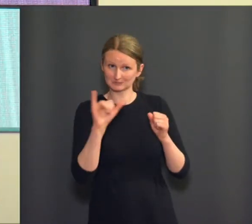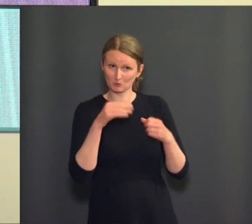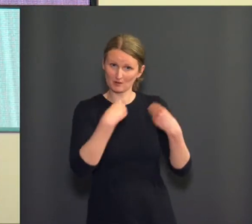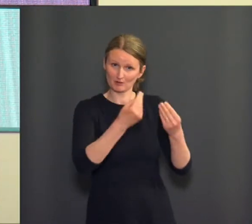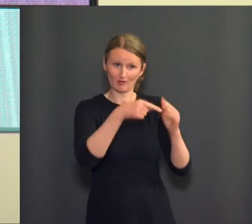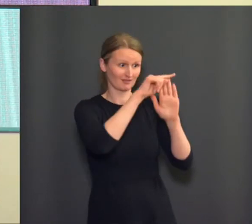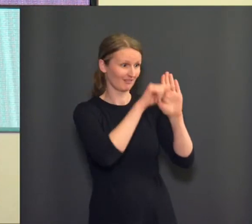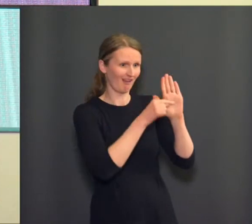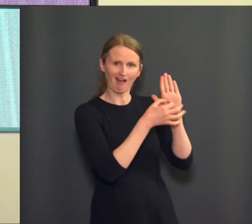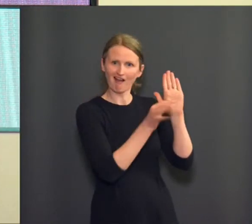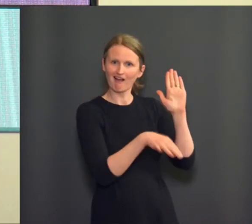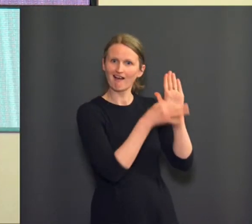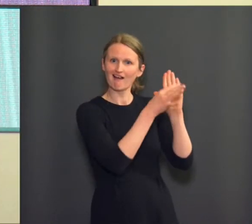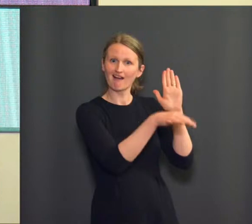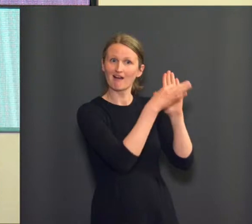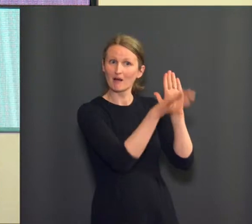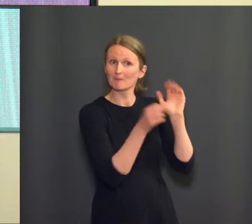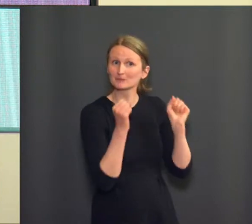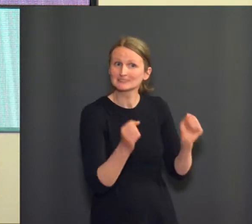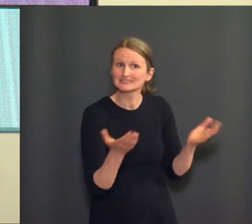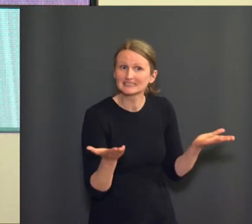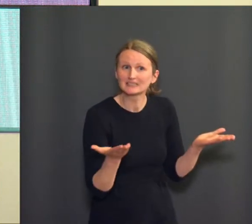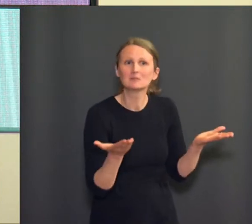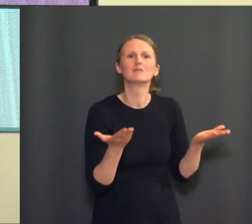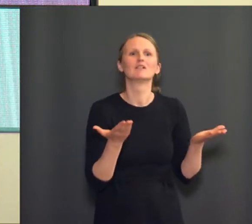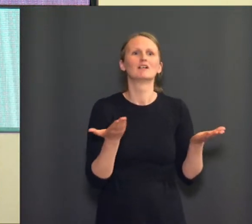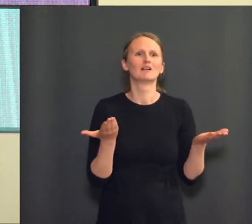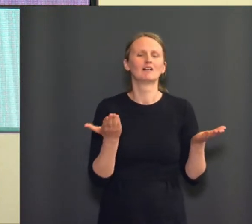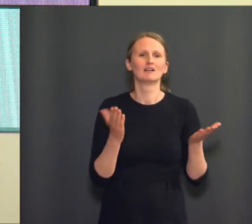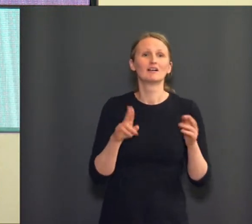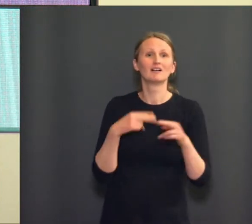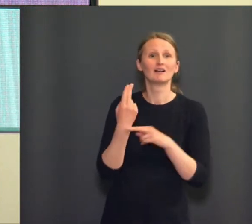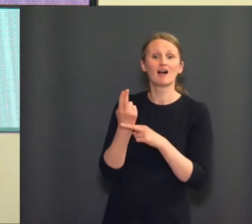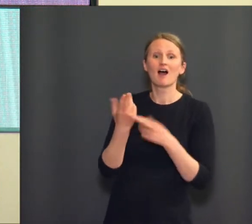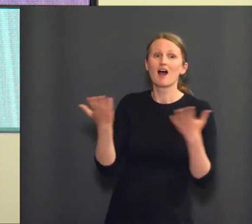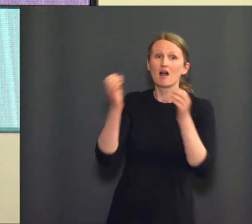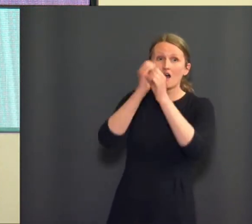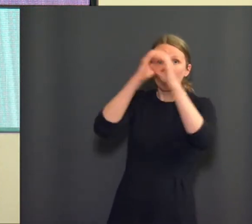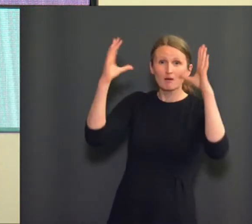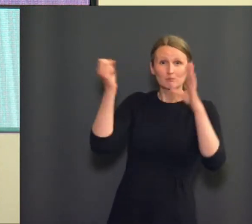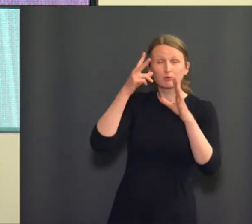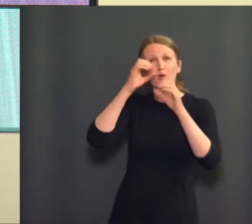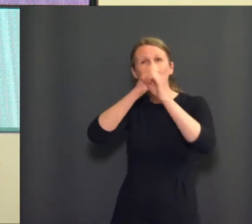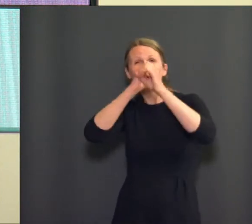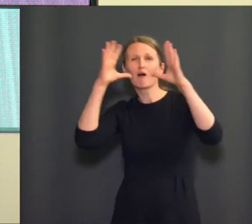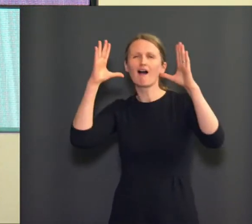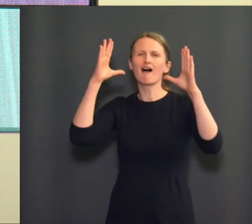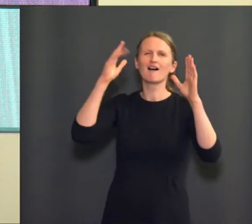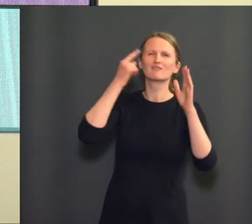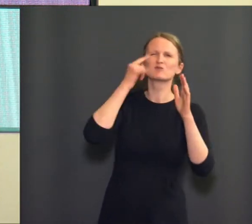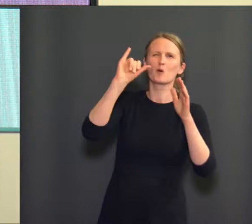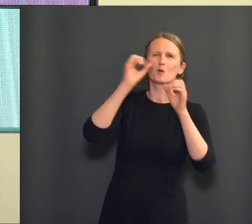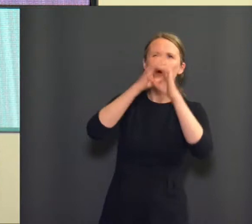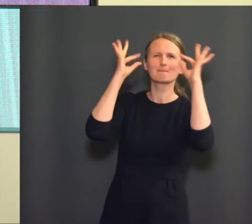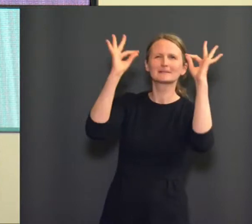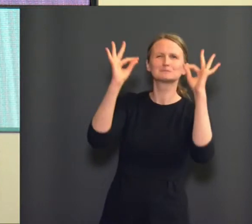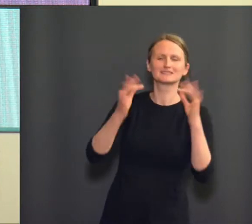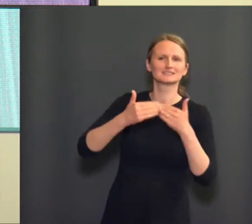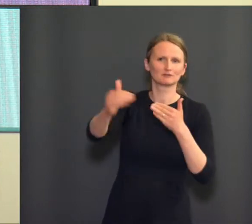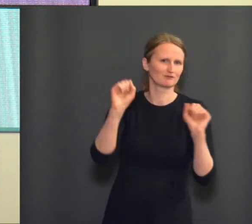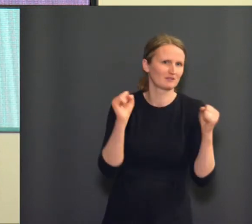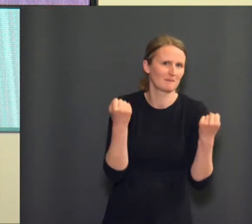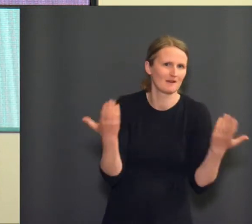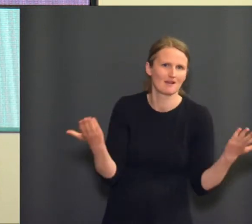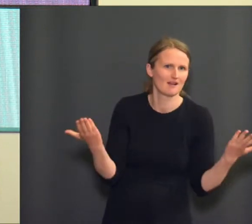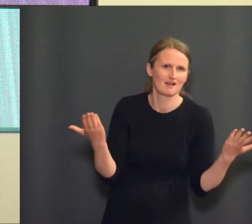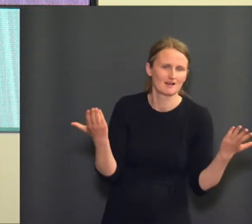Alors à nouveau, la boule de cristal n'est pas en notre possession, mais nous sommes dans une zone, on le sait, une zone de plus d'incertitude,